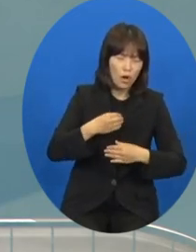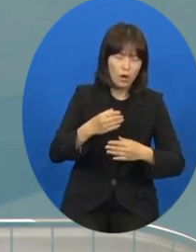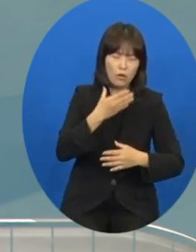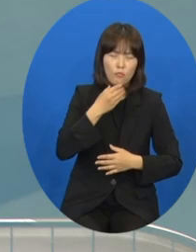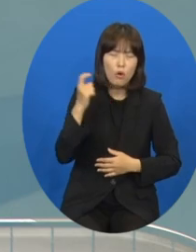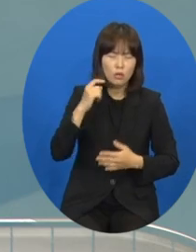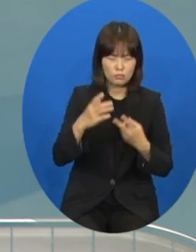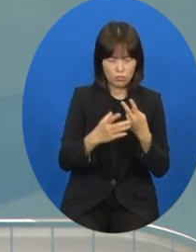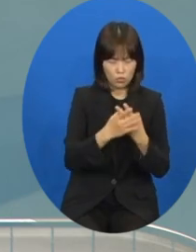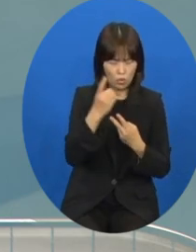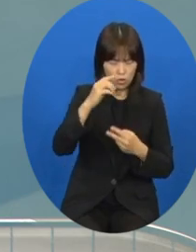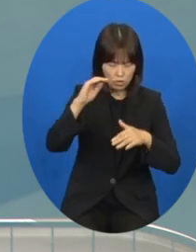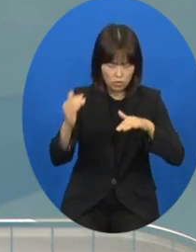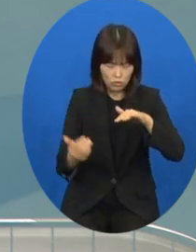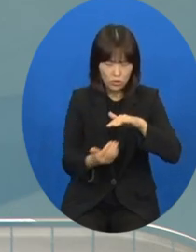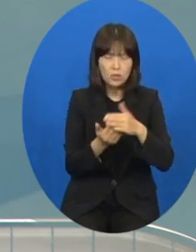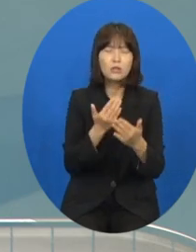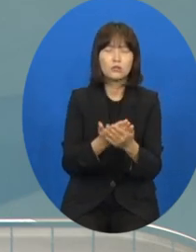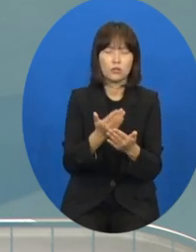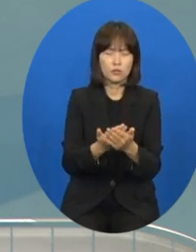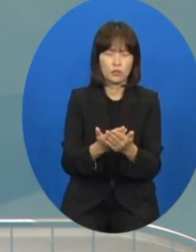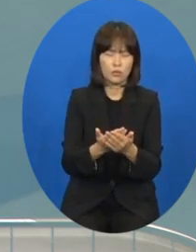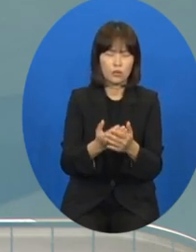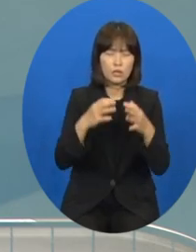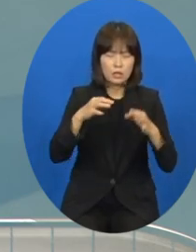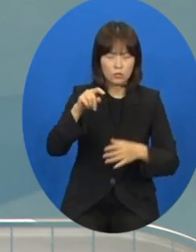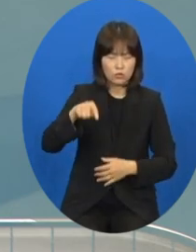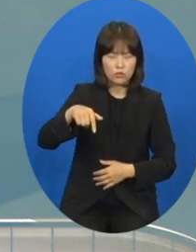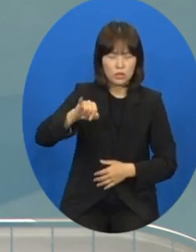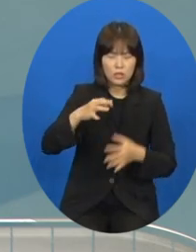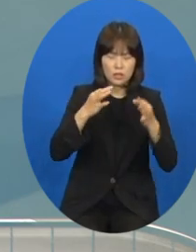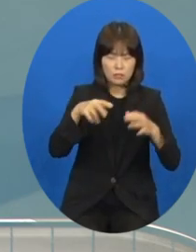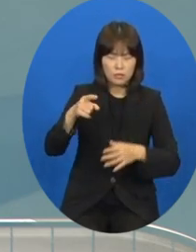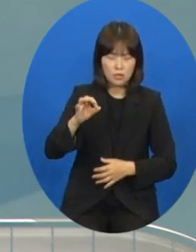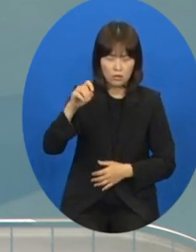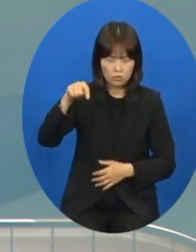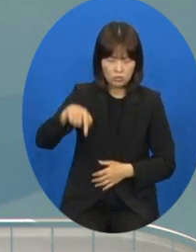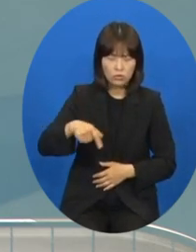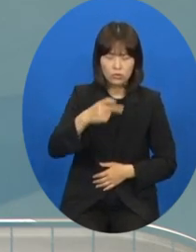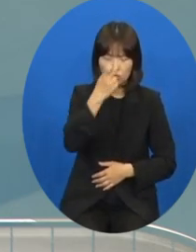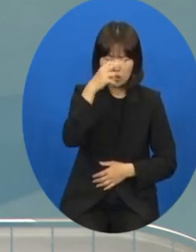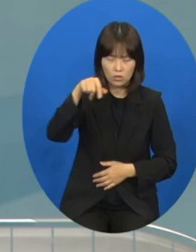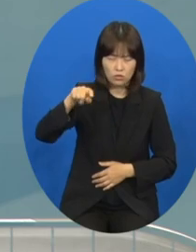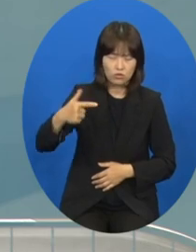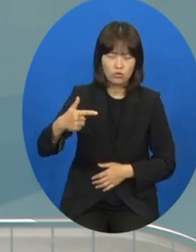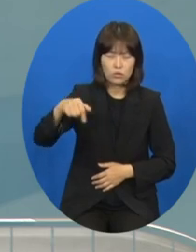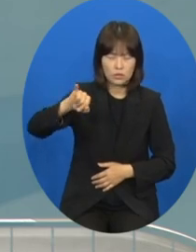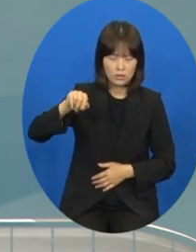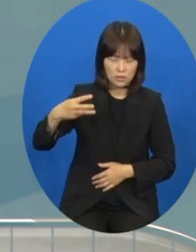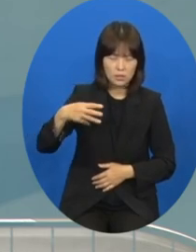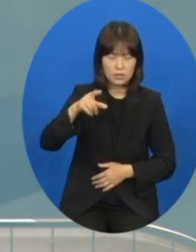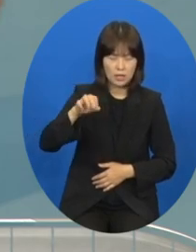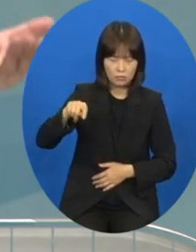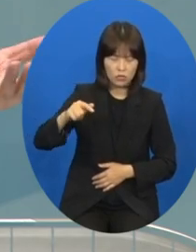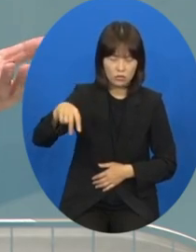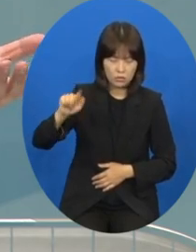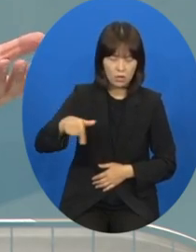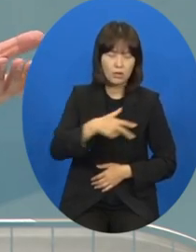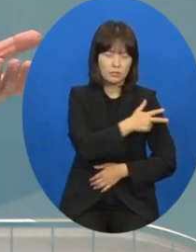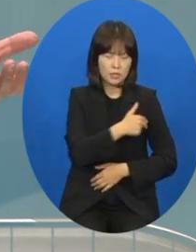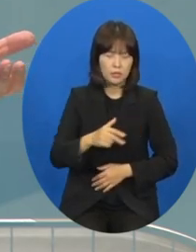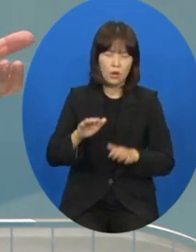복음의 통일을 이루어지게 하옵소서. 김국기 목사님, 김종욱 목사님, 최충렬 선교사님, 장문석 집사님, 오늘도